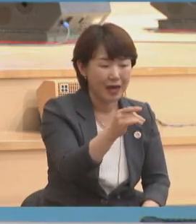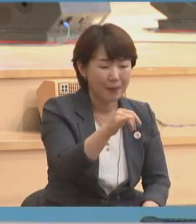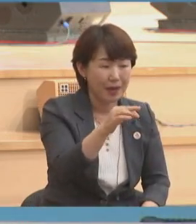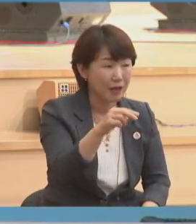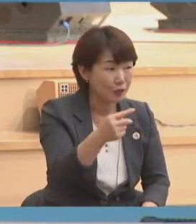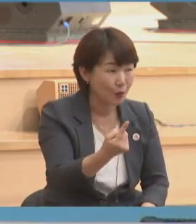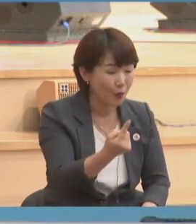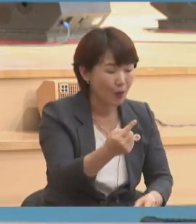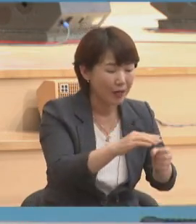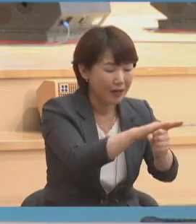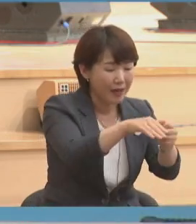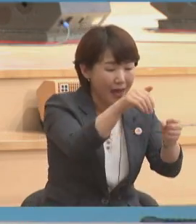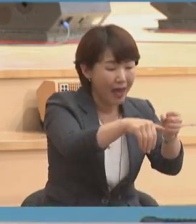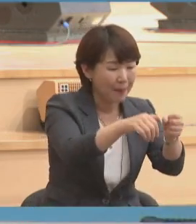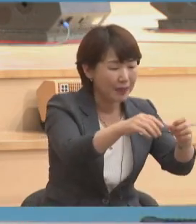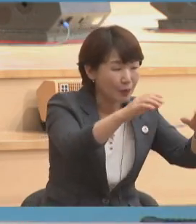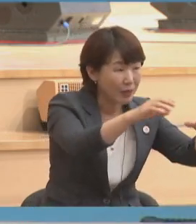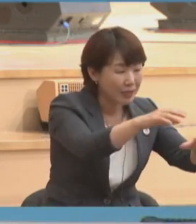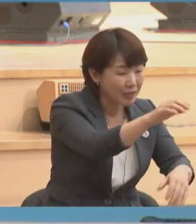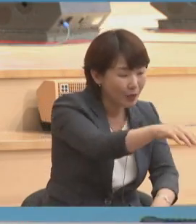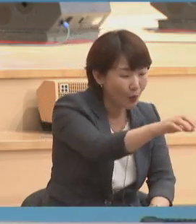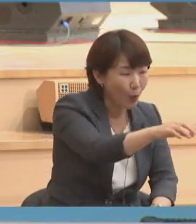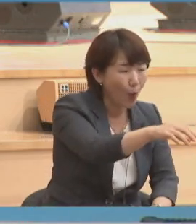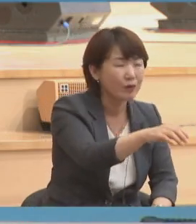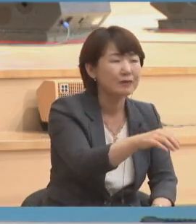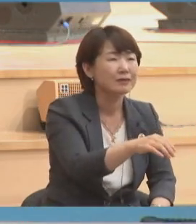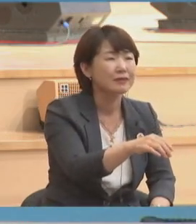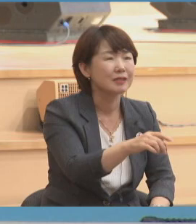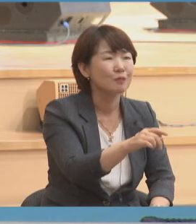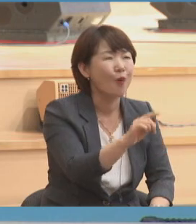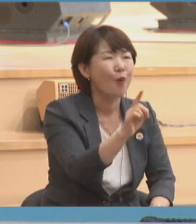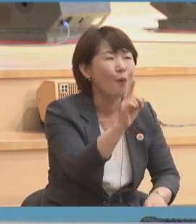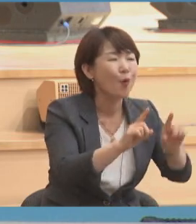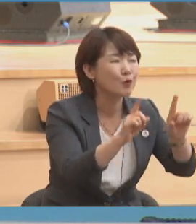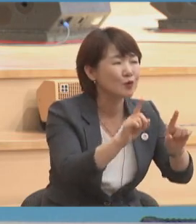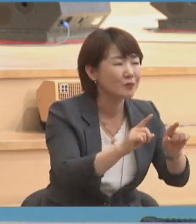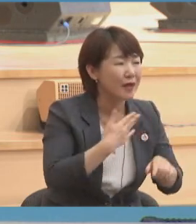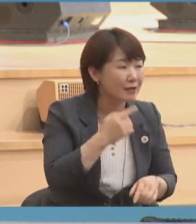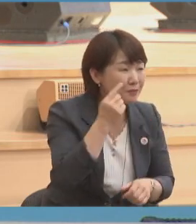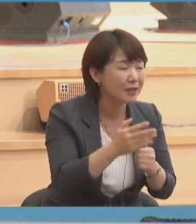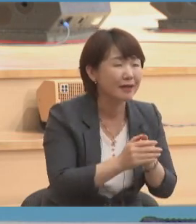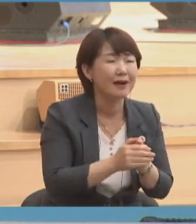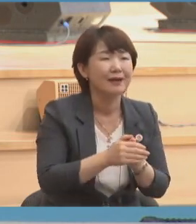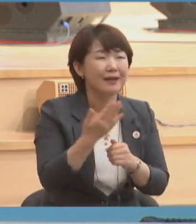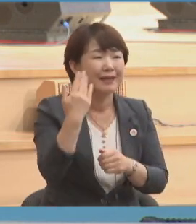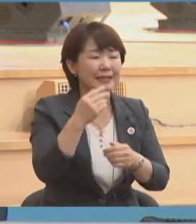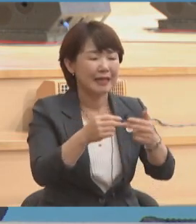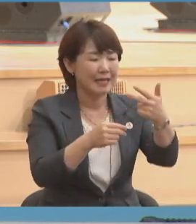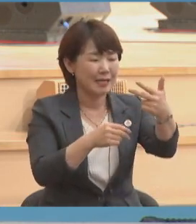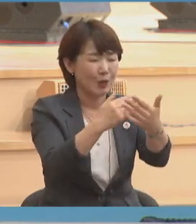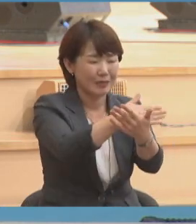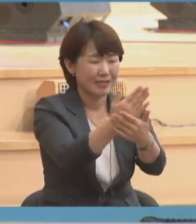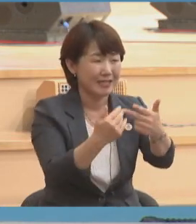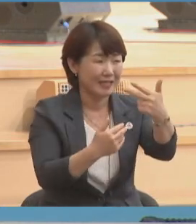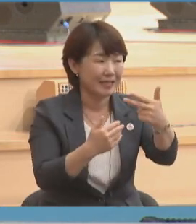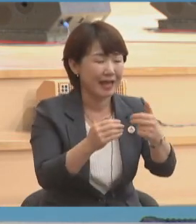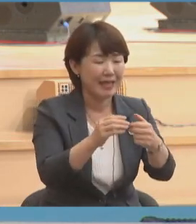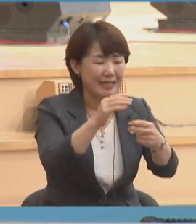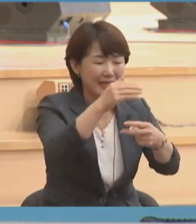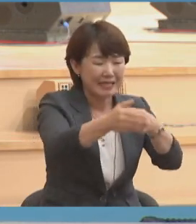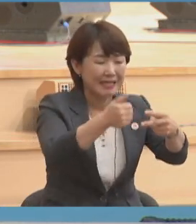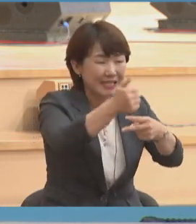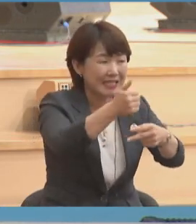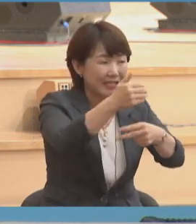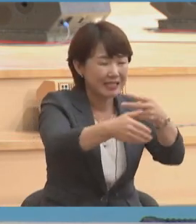고대 7대 불가사에 해당되는 건축물 아데미 신전이 있던 곳입니다. 유방이 막 24개 달린